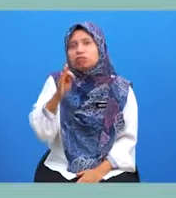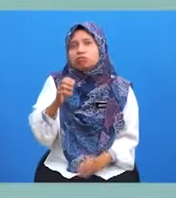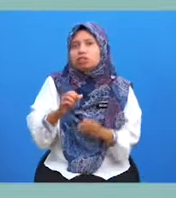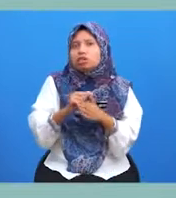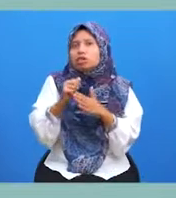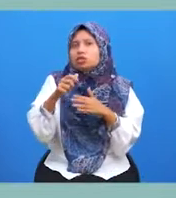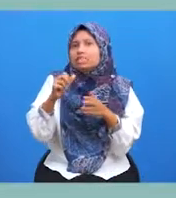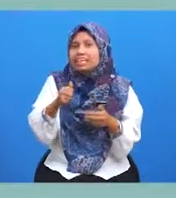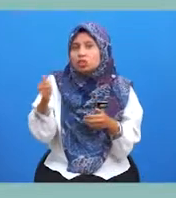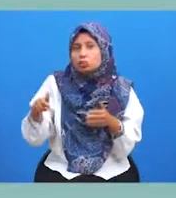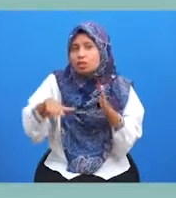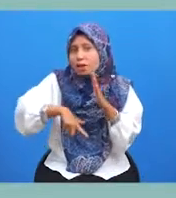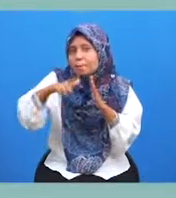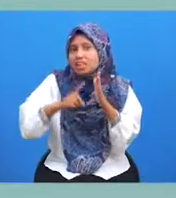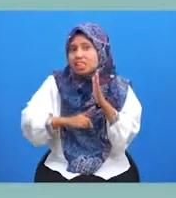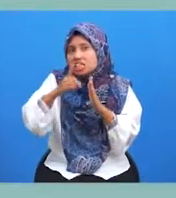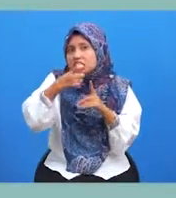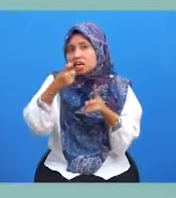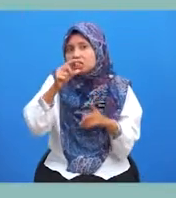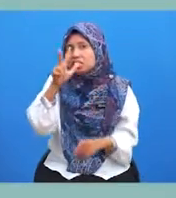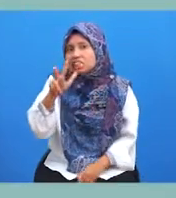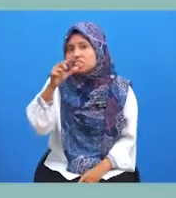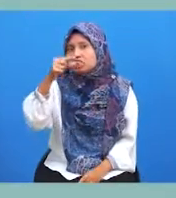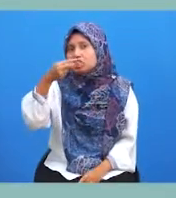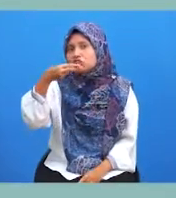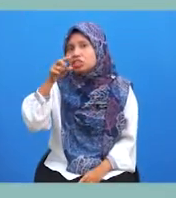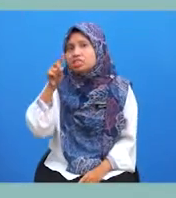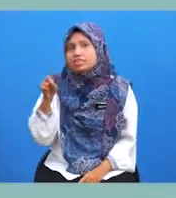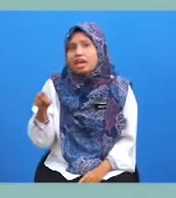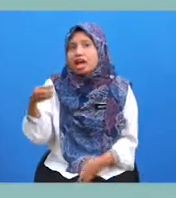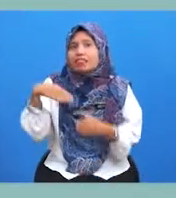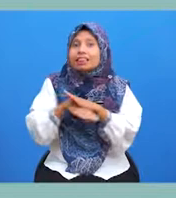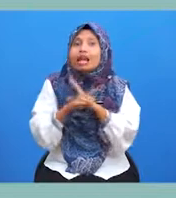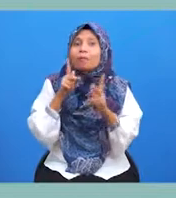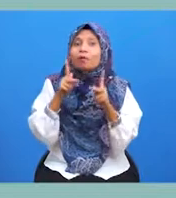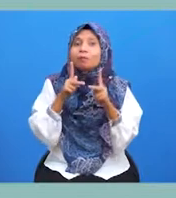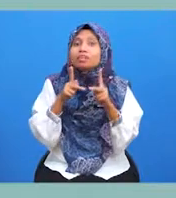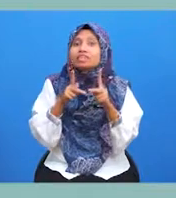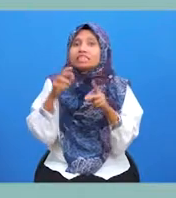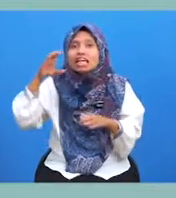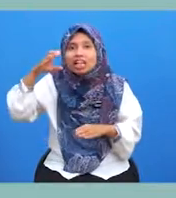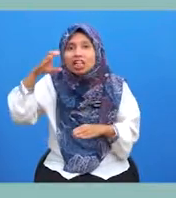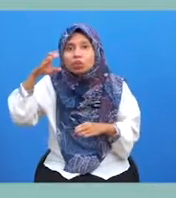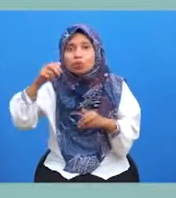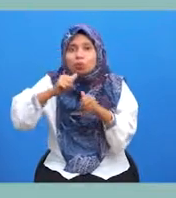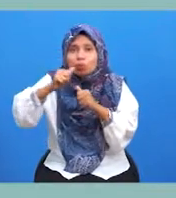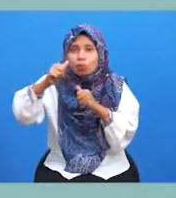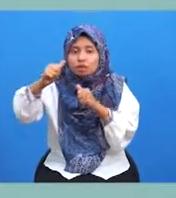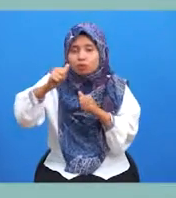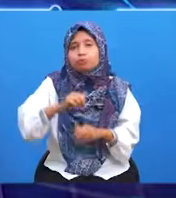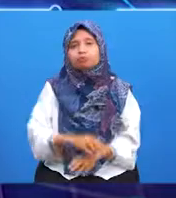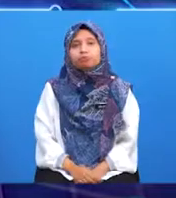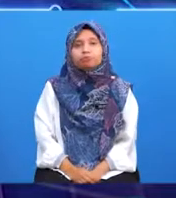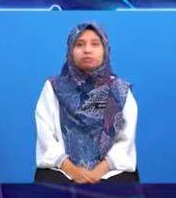lebih tinggi daripada 3 GHz dalam komunikasi radio jarak